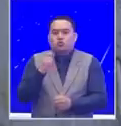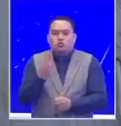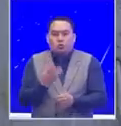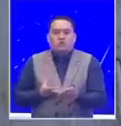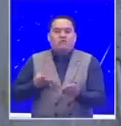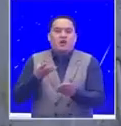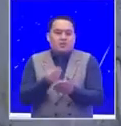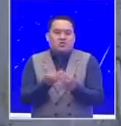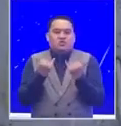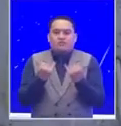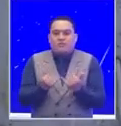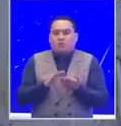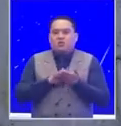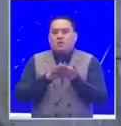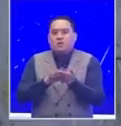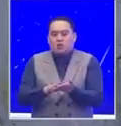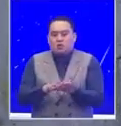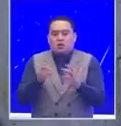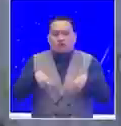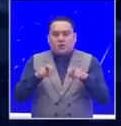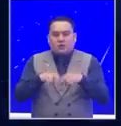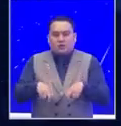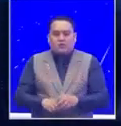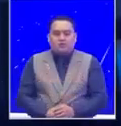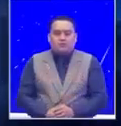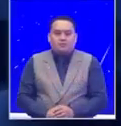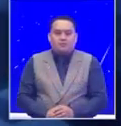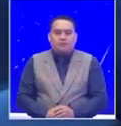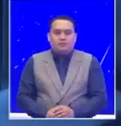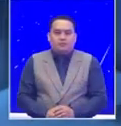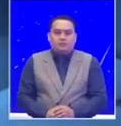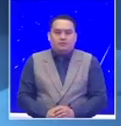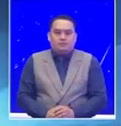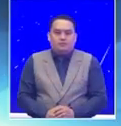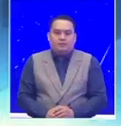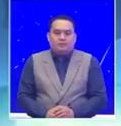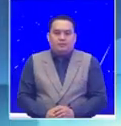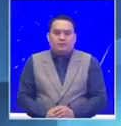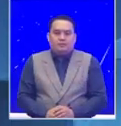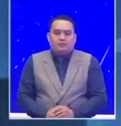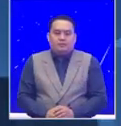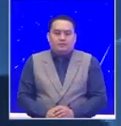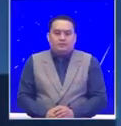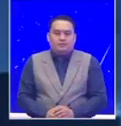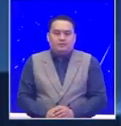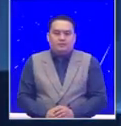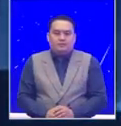выплат. На данный момент запросы находятся на рассмотрении. Ануар Амангельдинов, Нуржан Муканов, телеканал ЖТСУ.